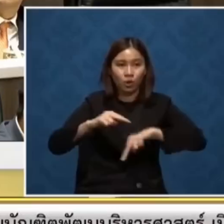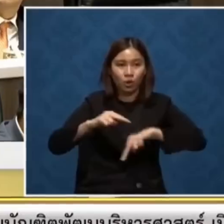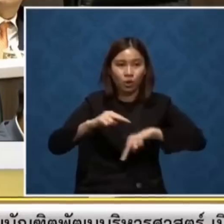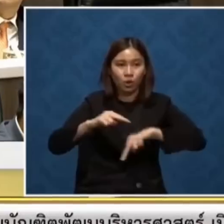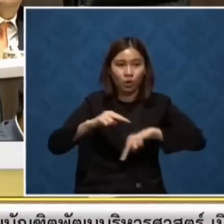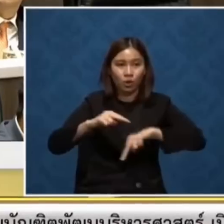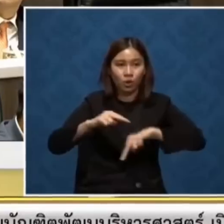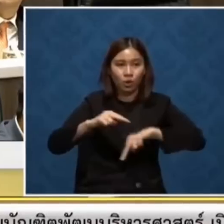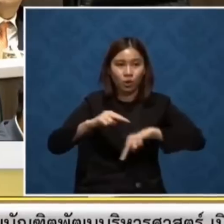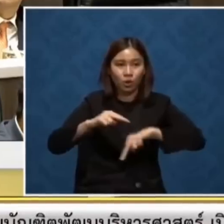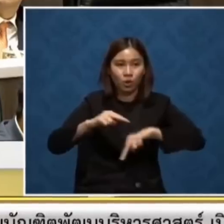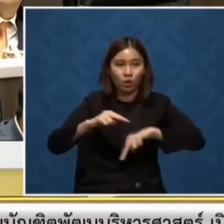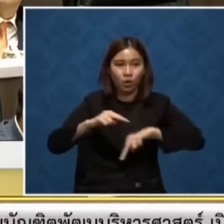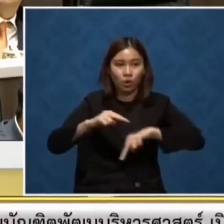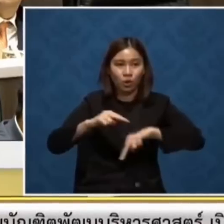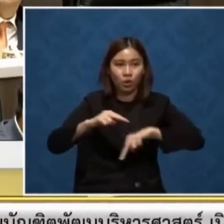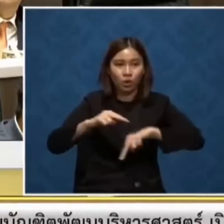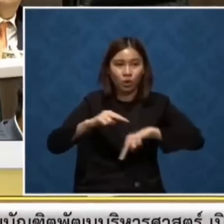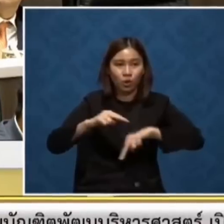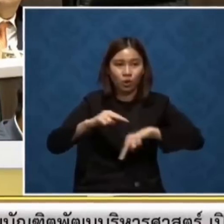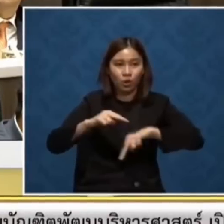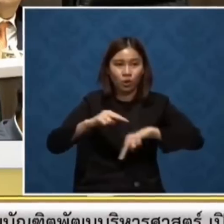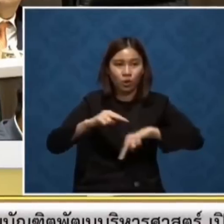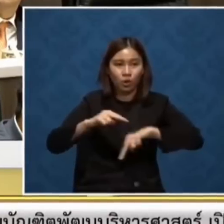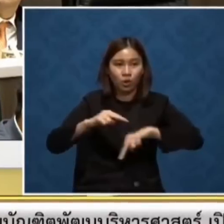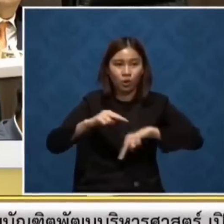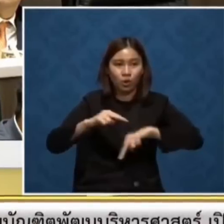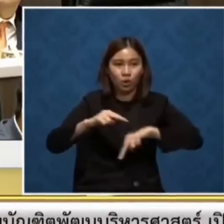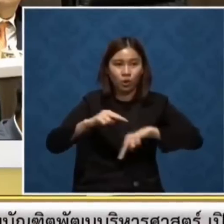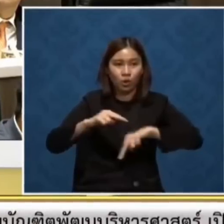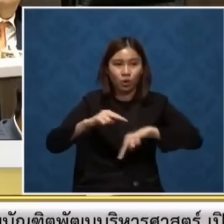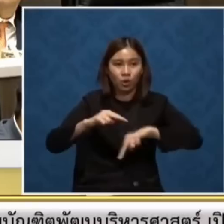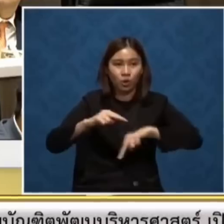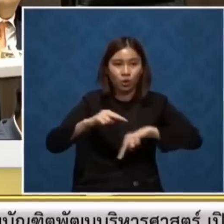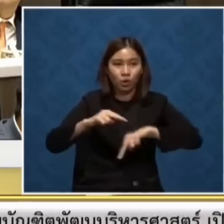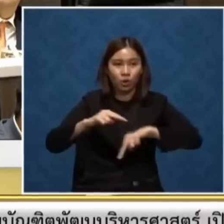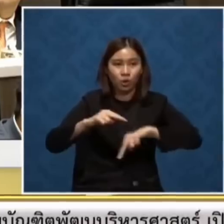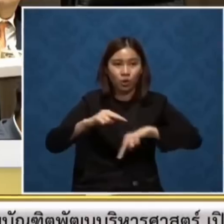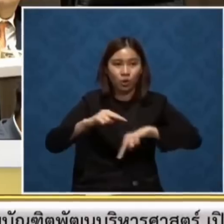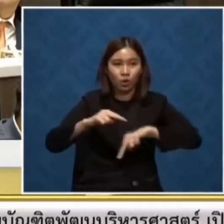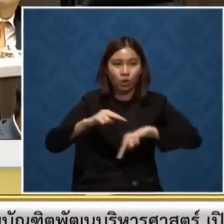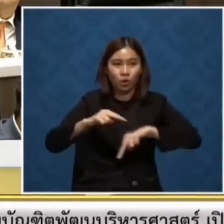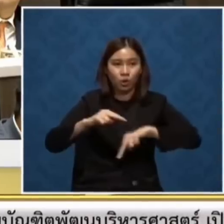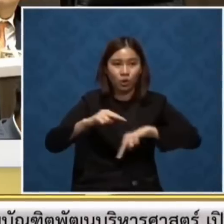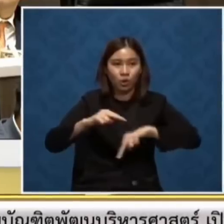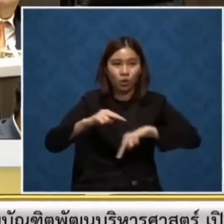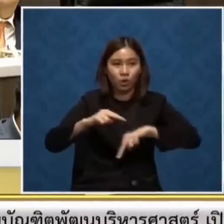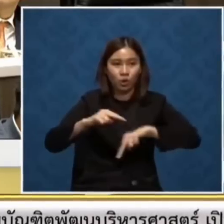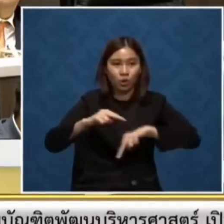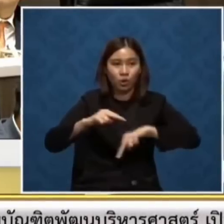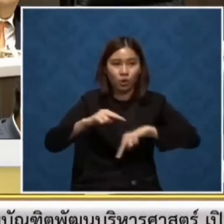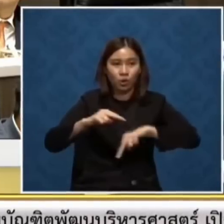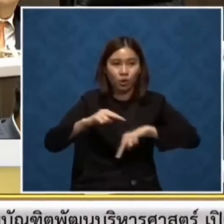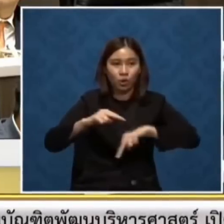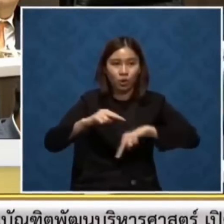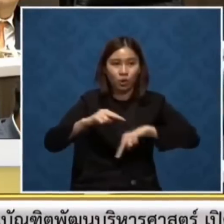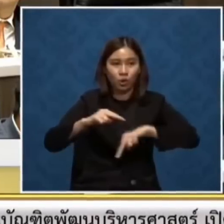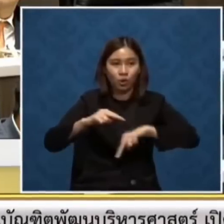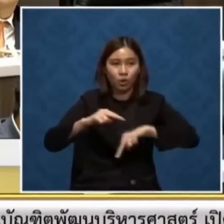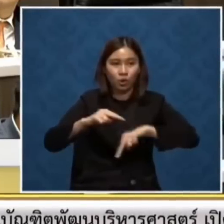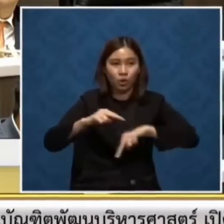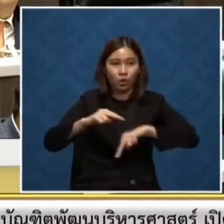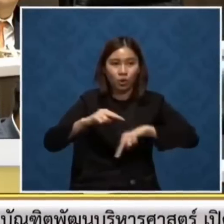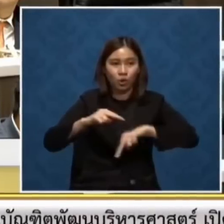ในการแข่งขันของประเทศไทยคุณต้องการปลนเปอร์นายทุนถึงกับต้องแลกกับศักยภาพและขีดความสามารถในการแข่งขันของประเทศเชียว